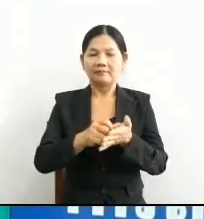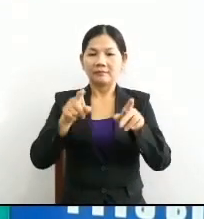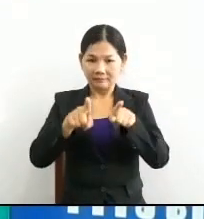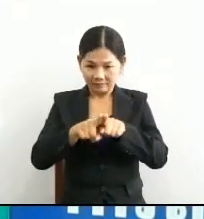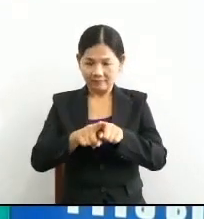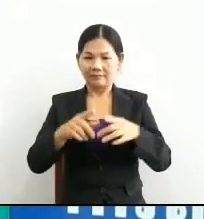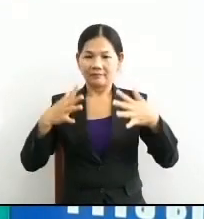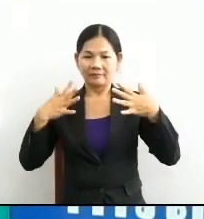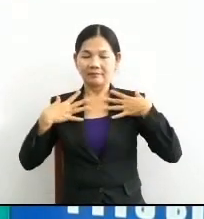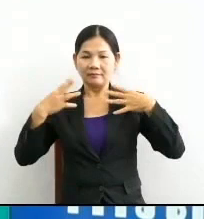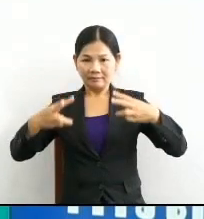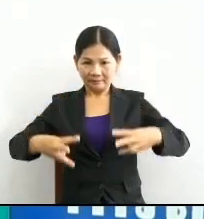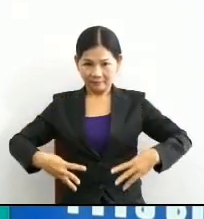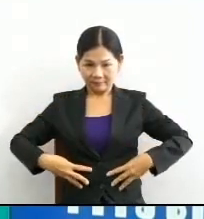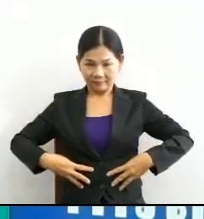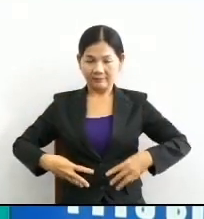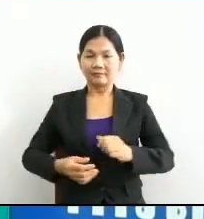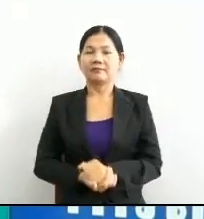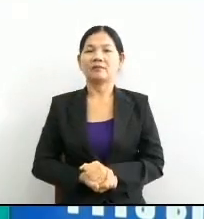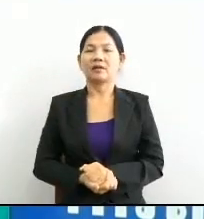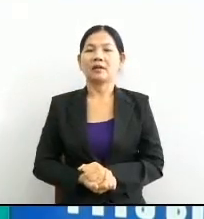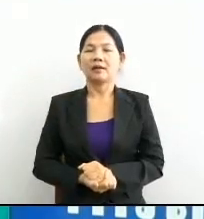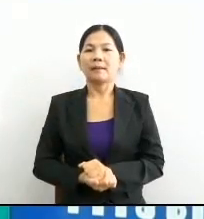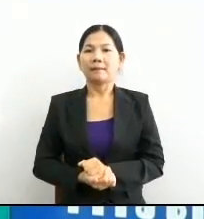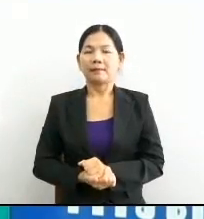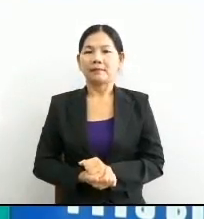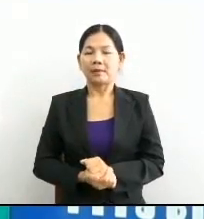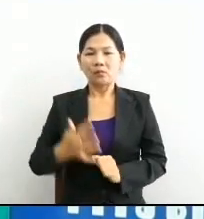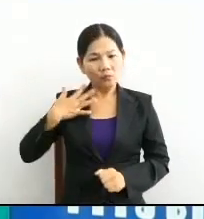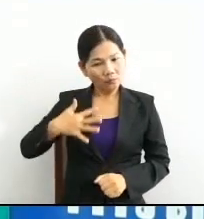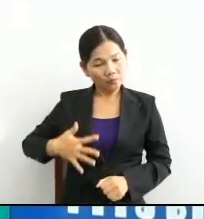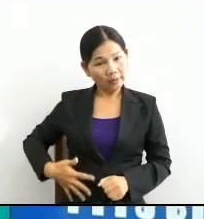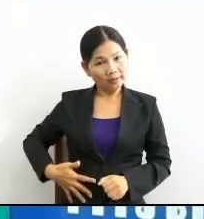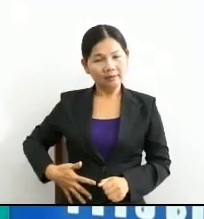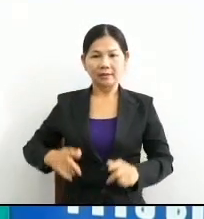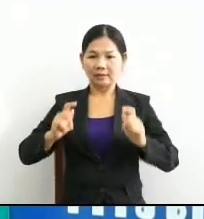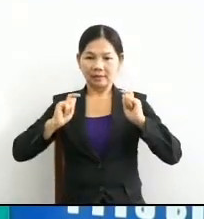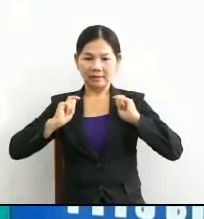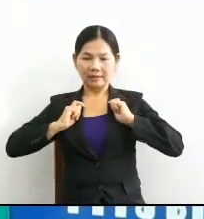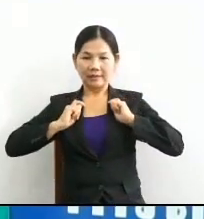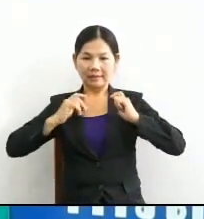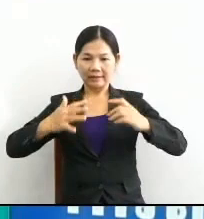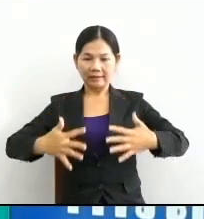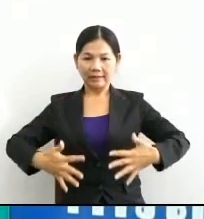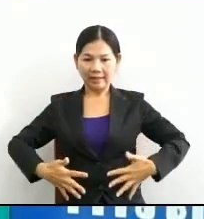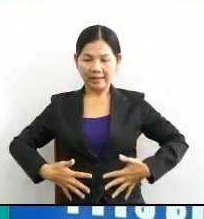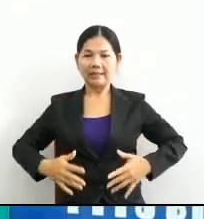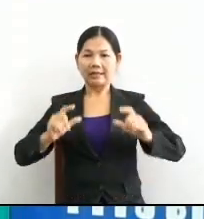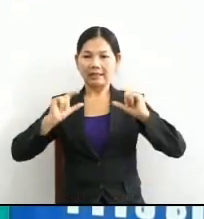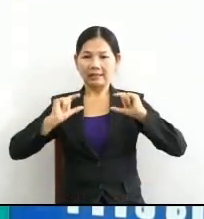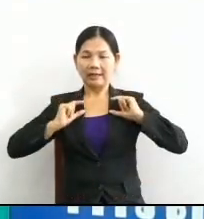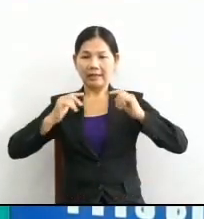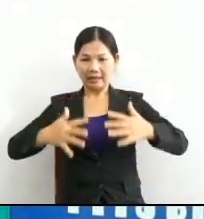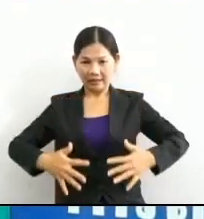nâng bị cài ya cài ya luôn riêng cái cài